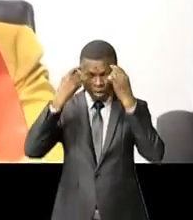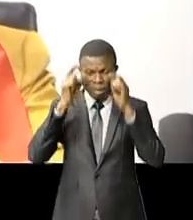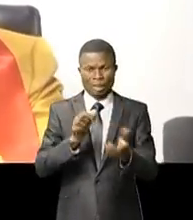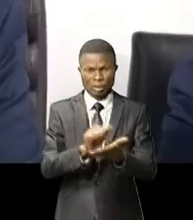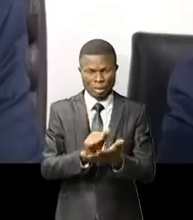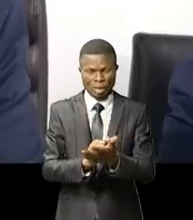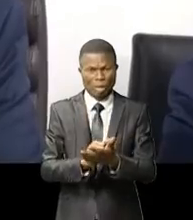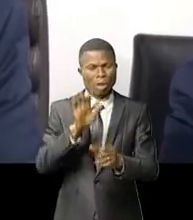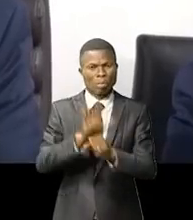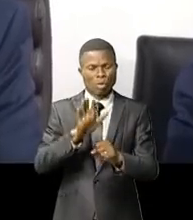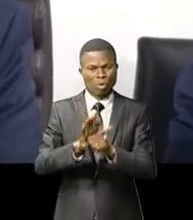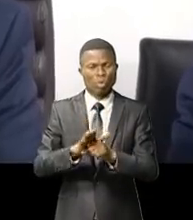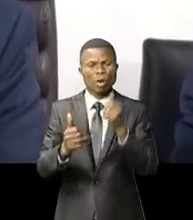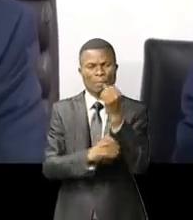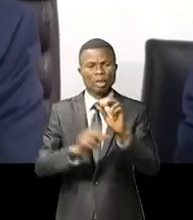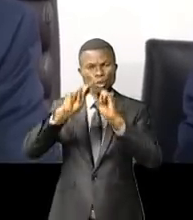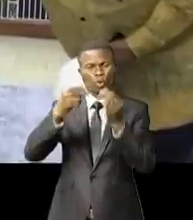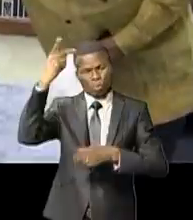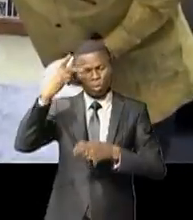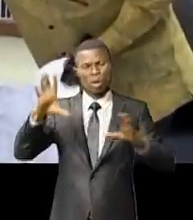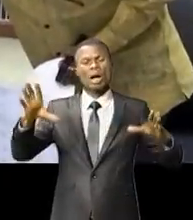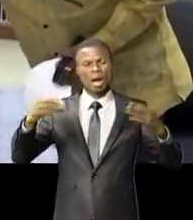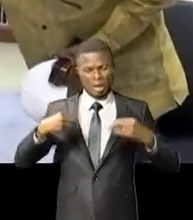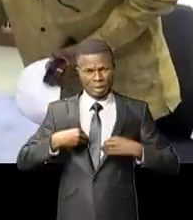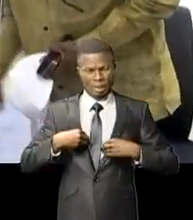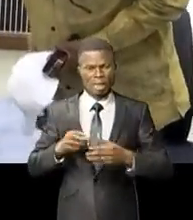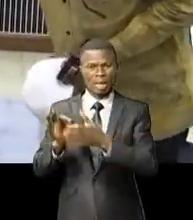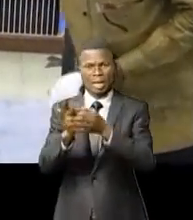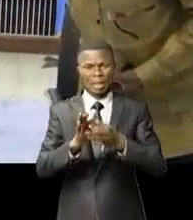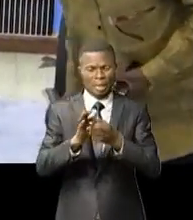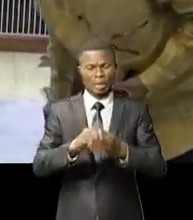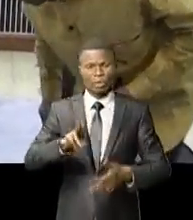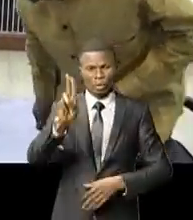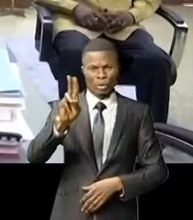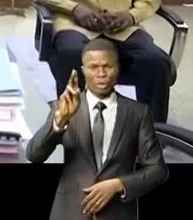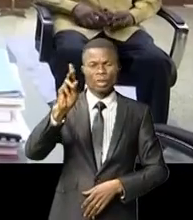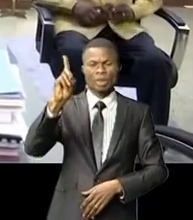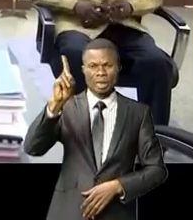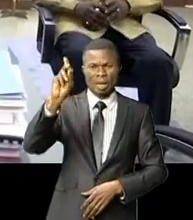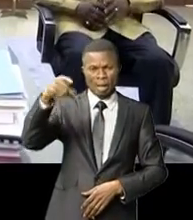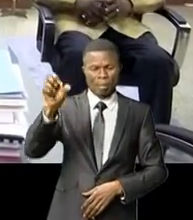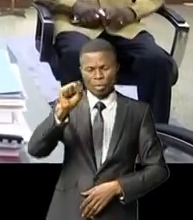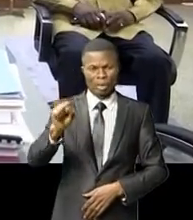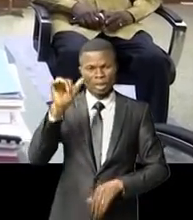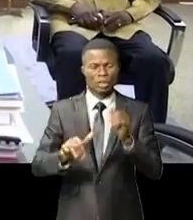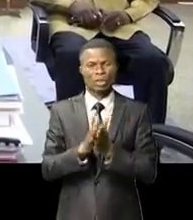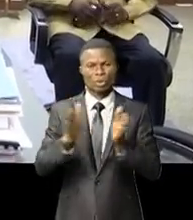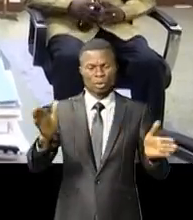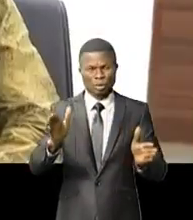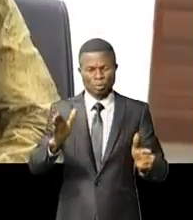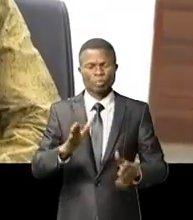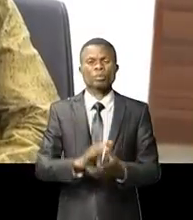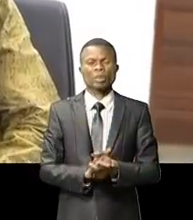décision est saluée par le parti présidentiel, l'Union pour la démocratie et le progrès social, UDPS. Son secrétaire général,